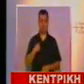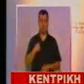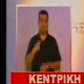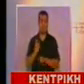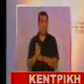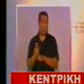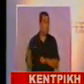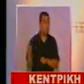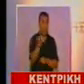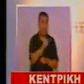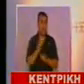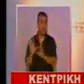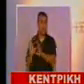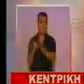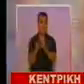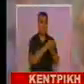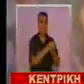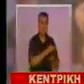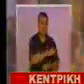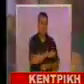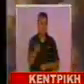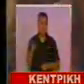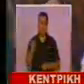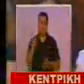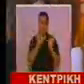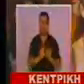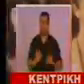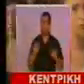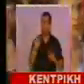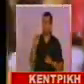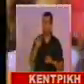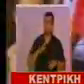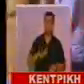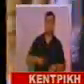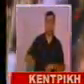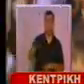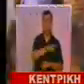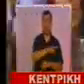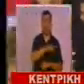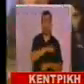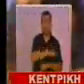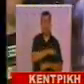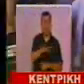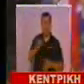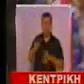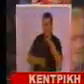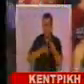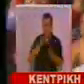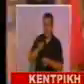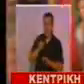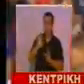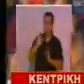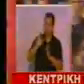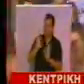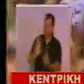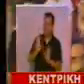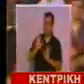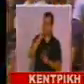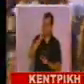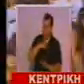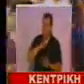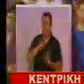κόμματα καθόλου δεν προετοιμάζουν τον λαό. Αντίθετα, ή τον τρομοκρατούν να σκύψει το κεφάλι ή του